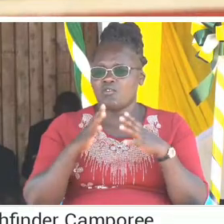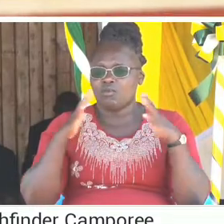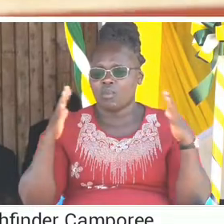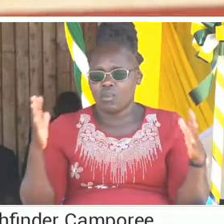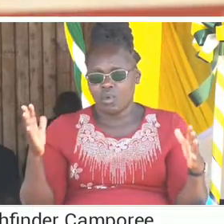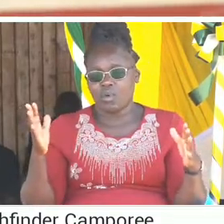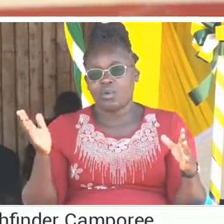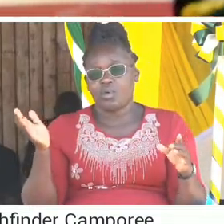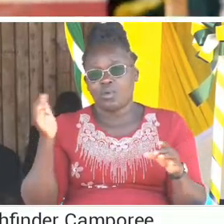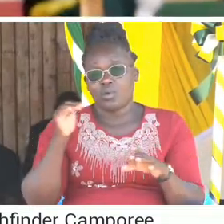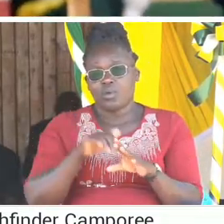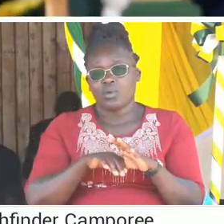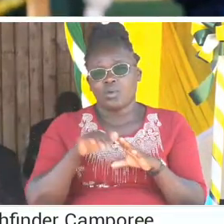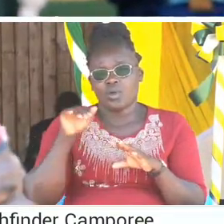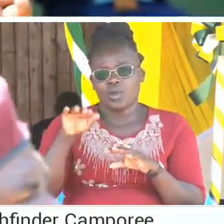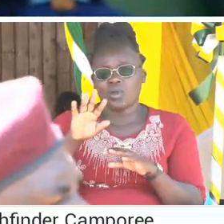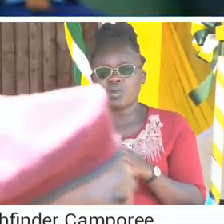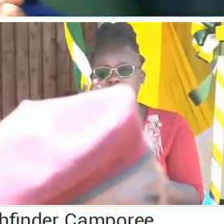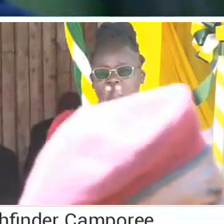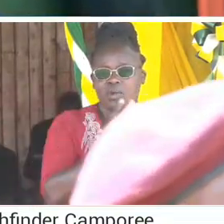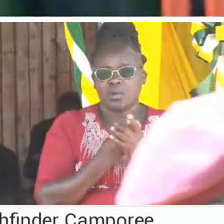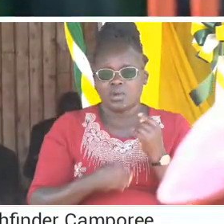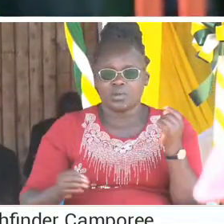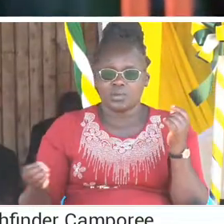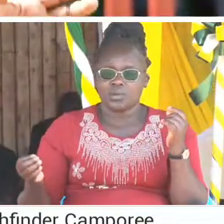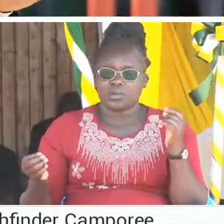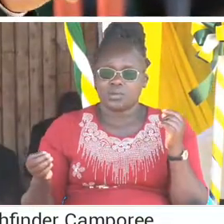wa tumbo lako. Na uzao wa wanyama wako. Na wanyama wako. Na